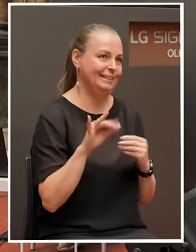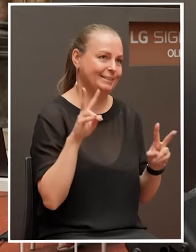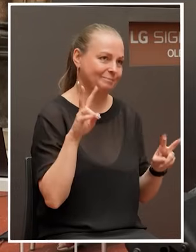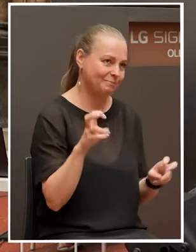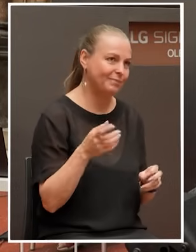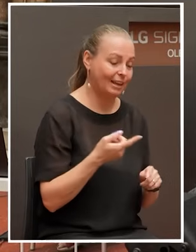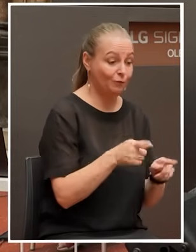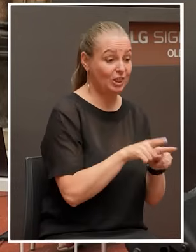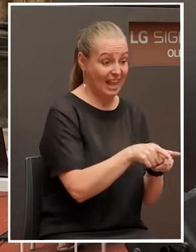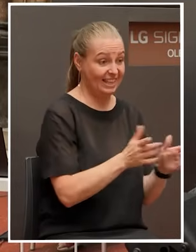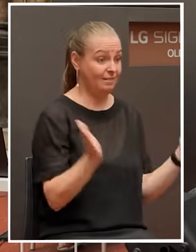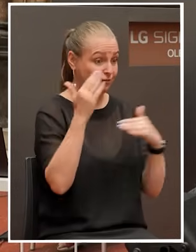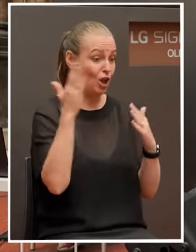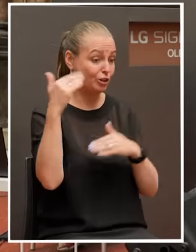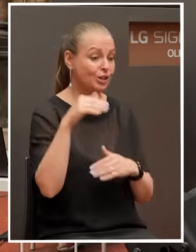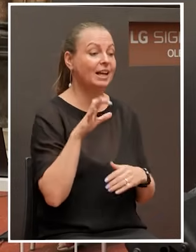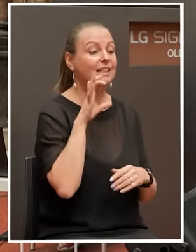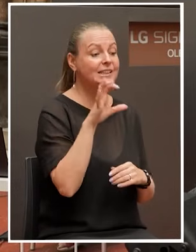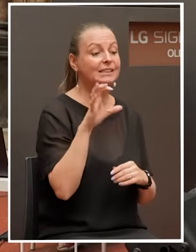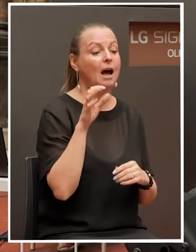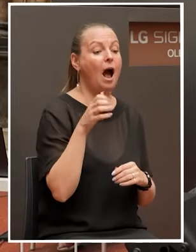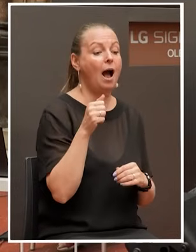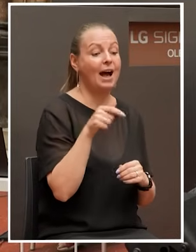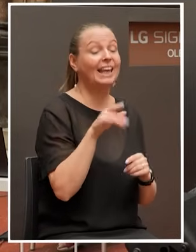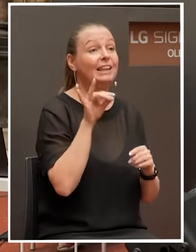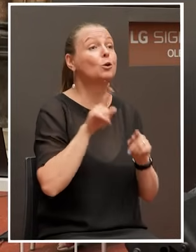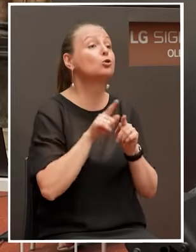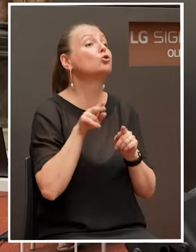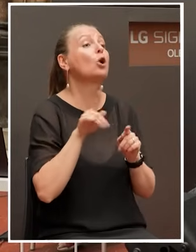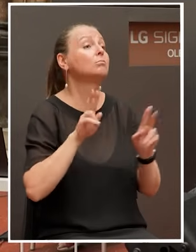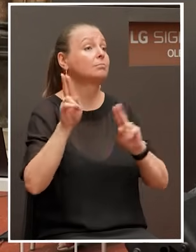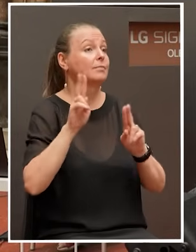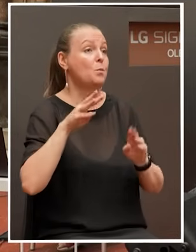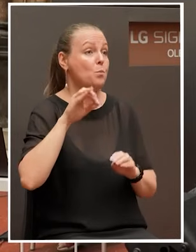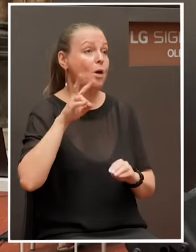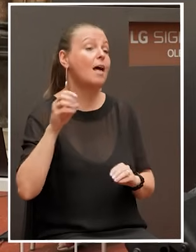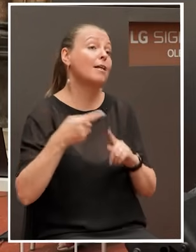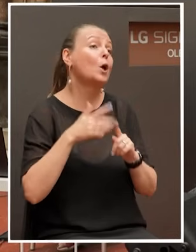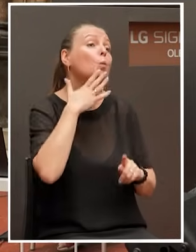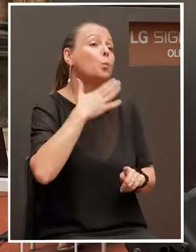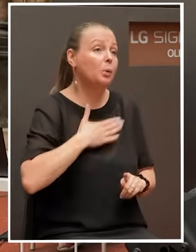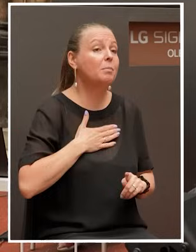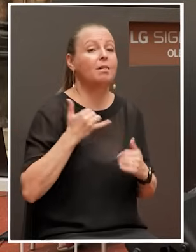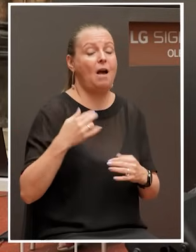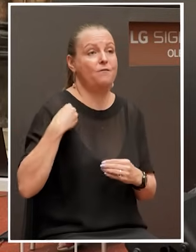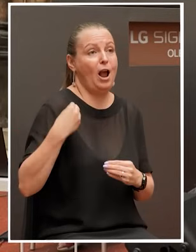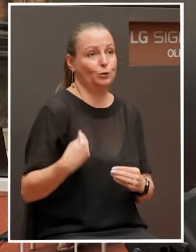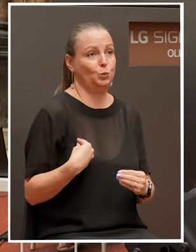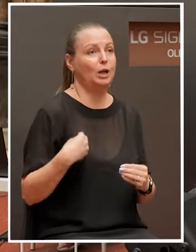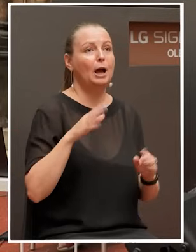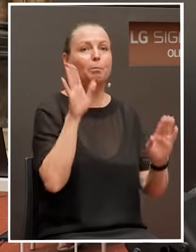вот эти вещи, изображенные Моне, это часть любимого французами пейзажа, и она